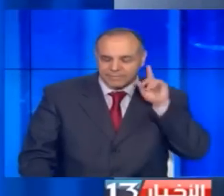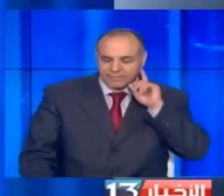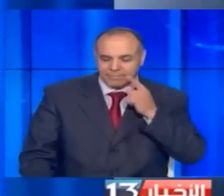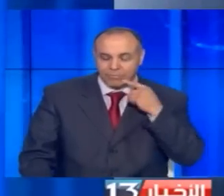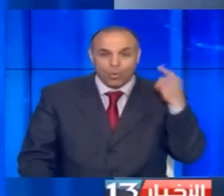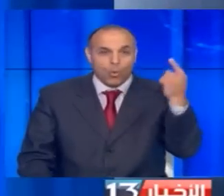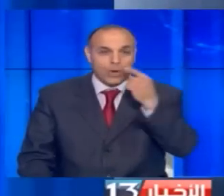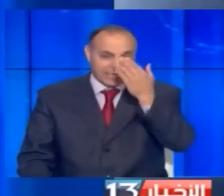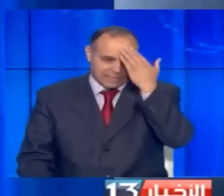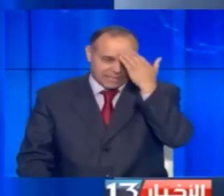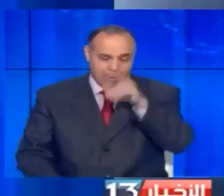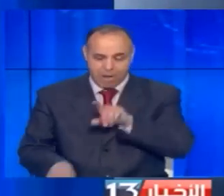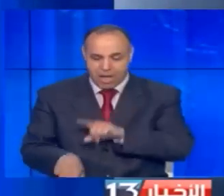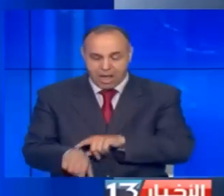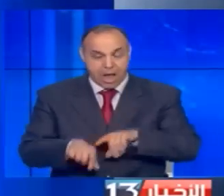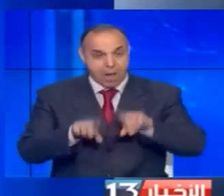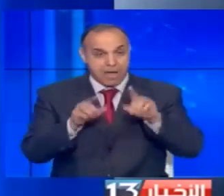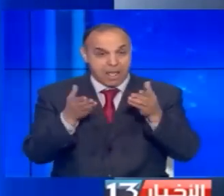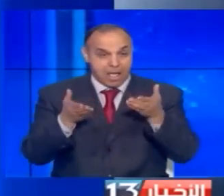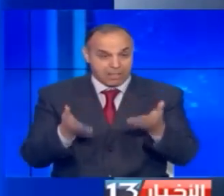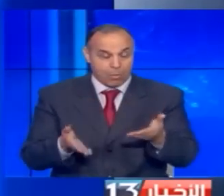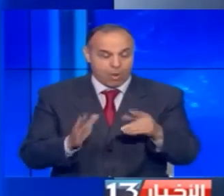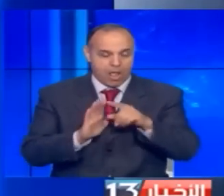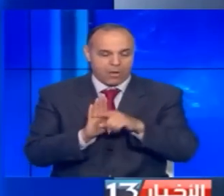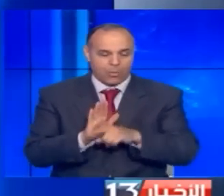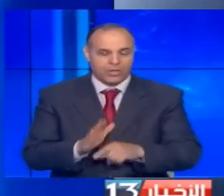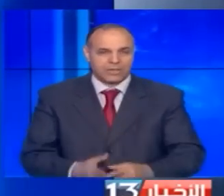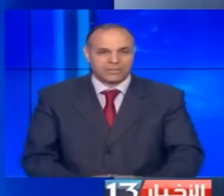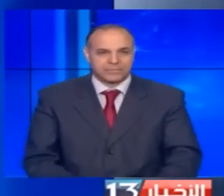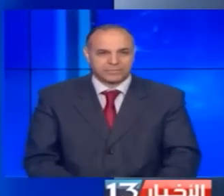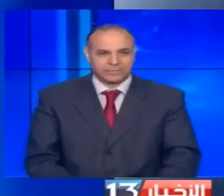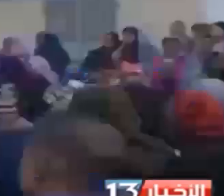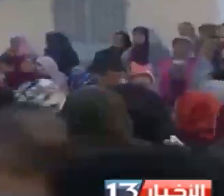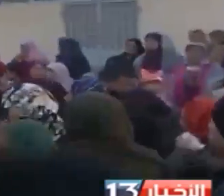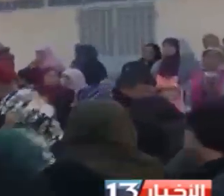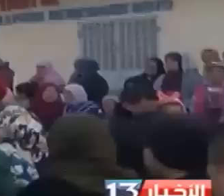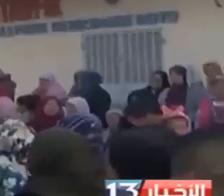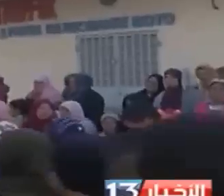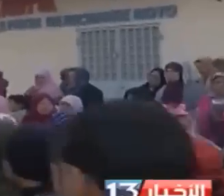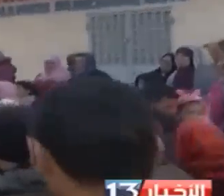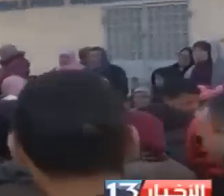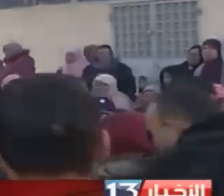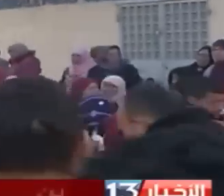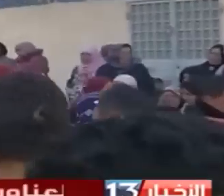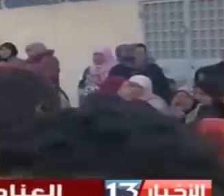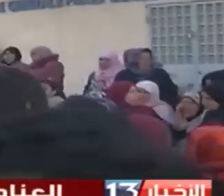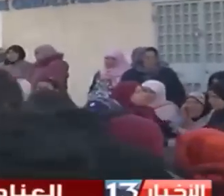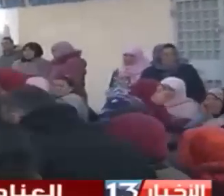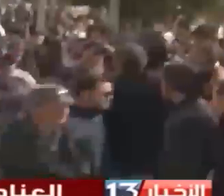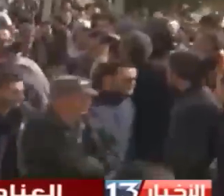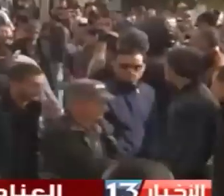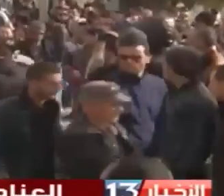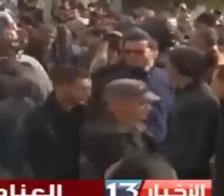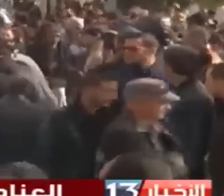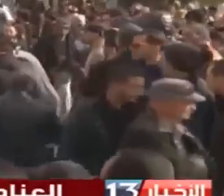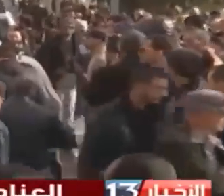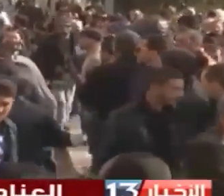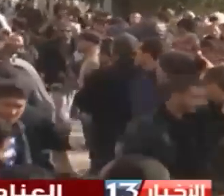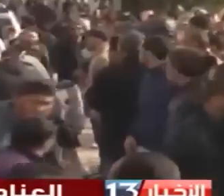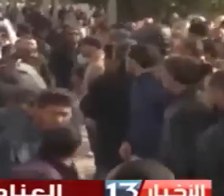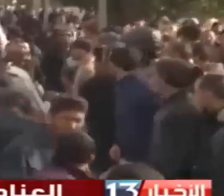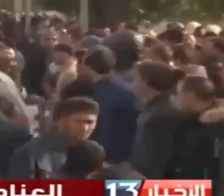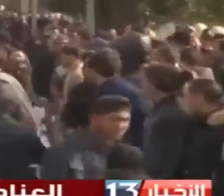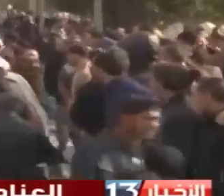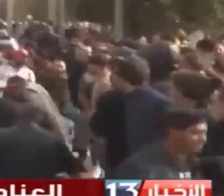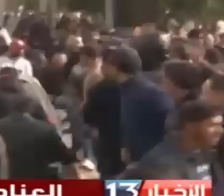نشرة الظهر من القناة الوطنية الأولى ونستهلها بالعناوين. عودة الهدوء إلى مفترق حي النور وسط مدينة